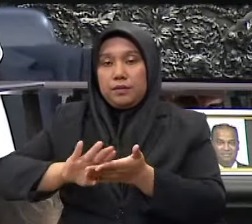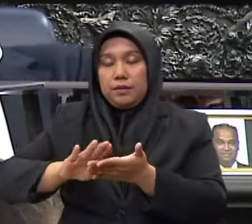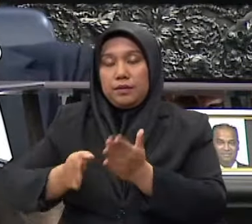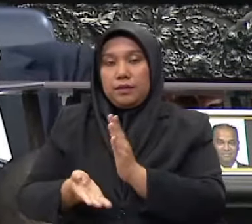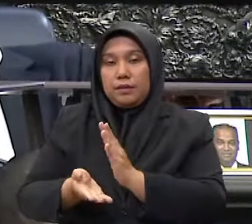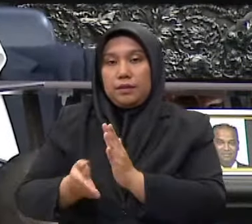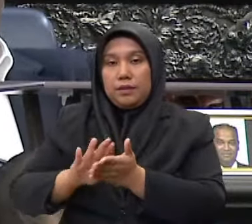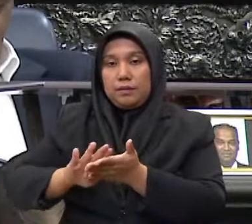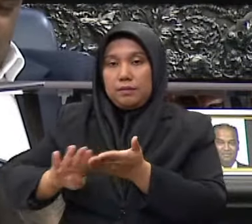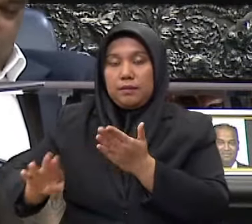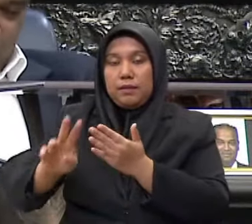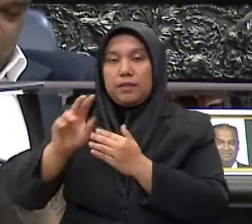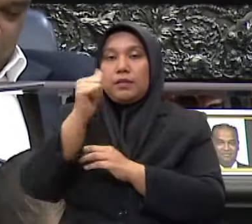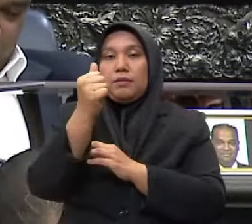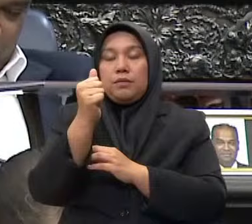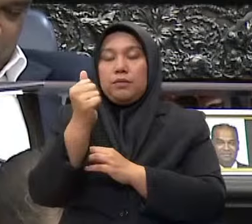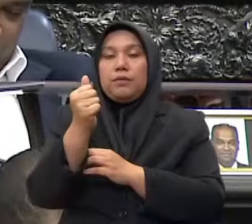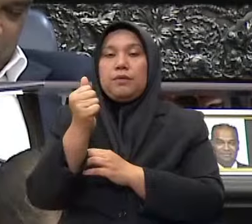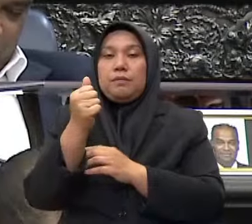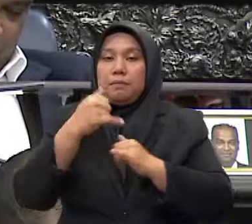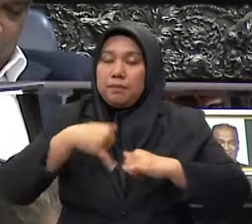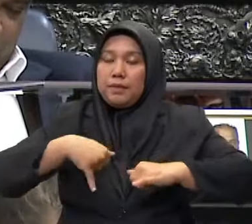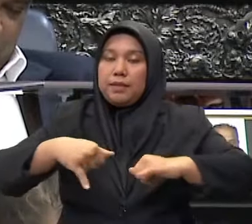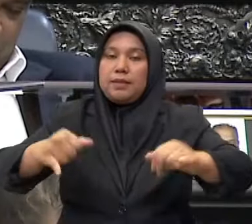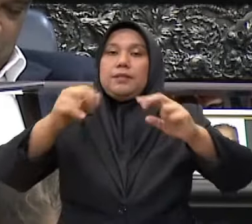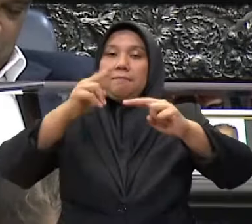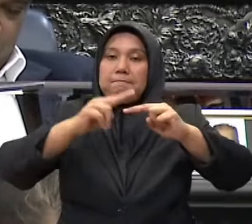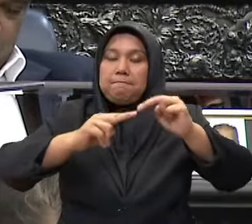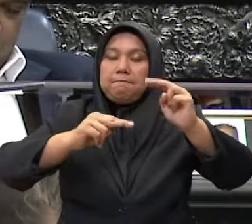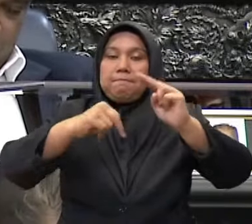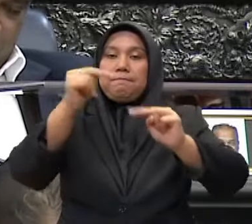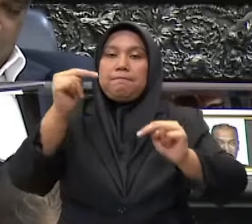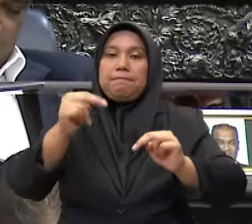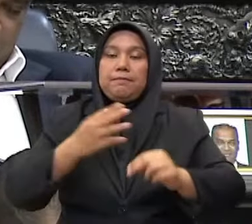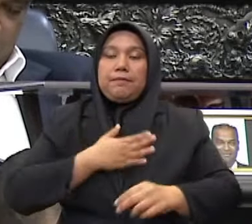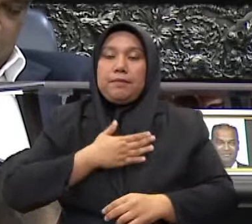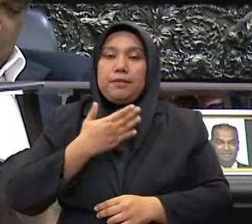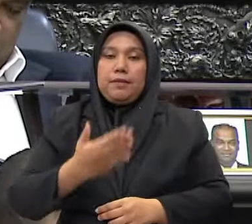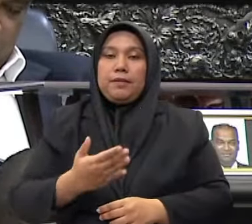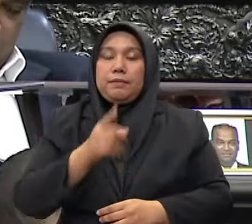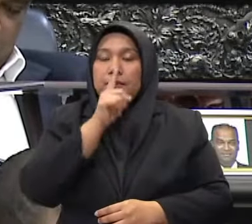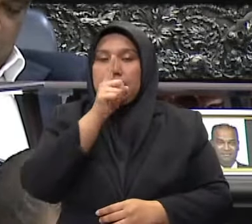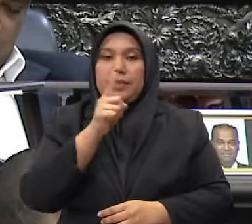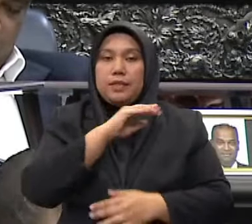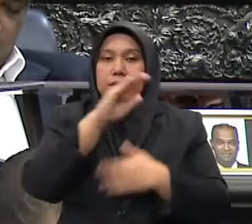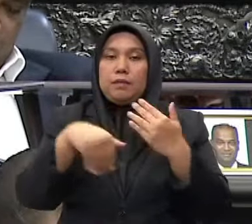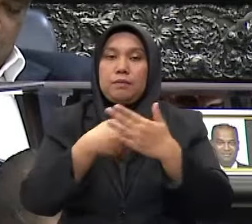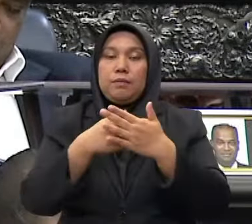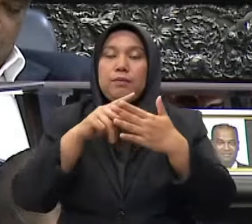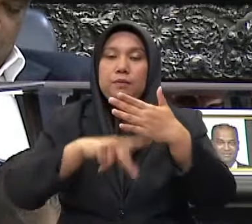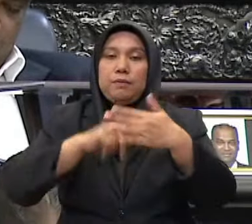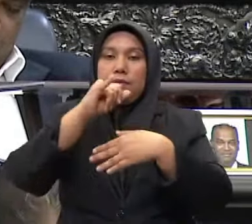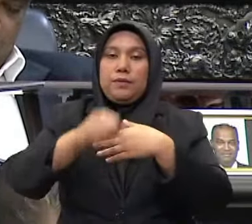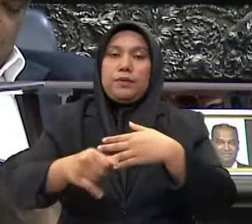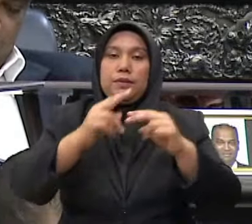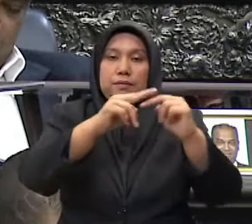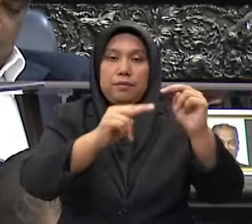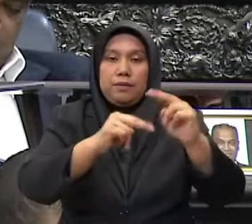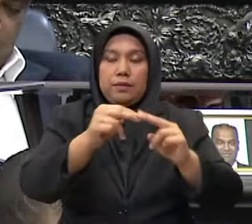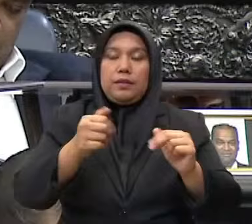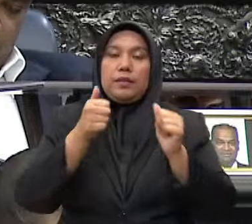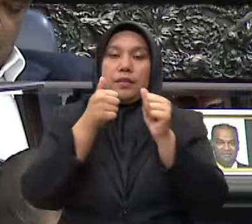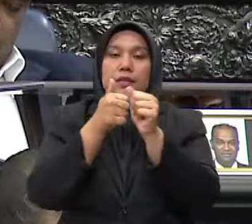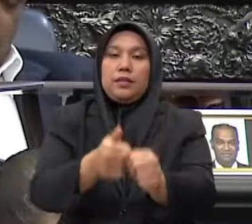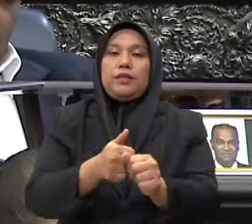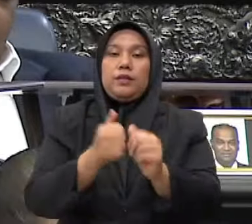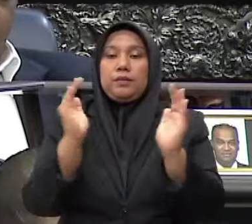dalam peringkat prabanner KPM akan terus komited untuk memastikan keesua projek pembinaan akan dilaksanakan mengikut tempoh